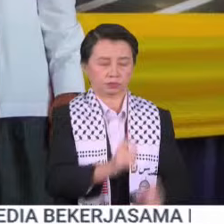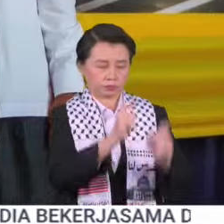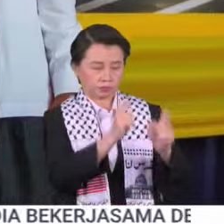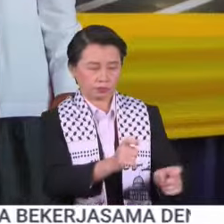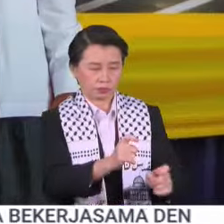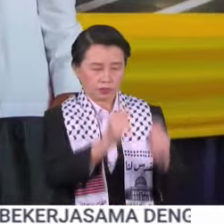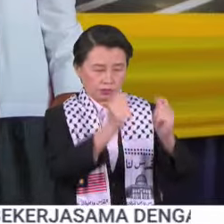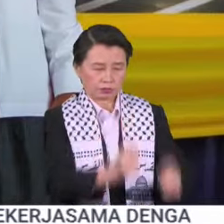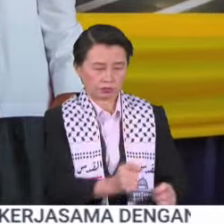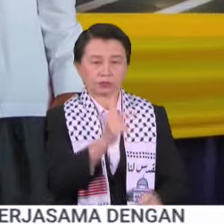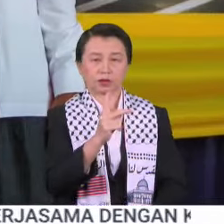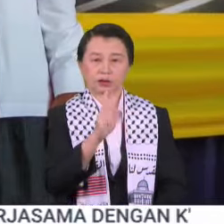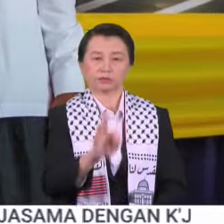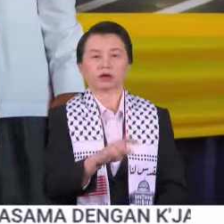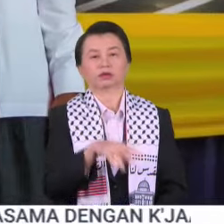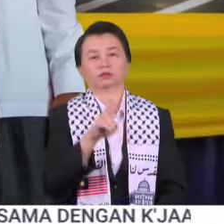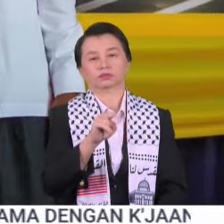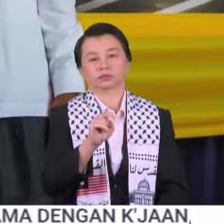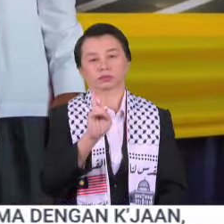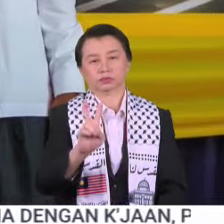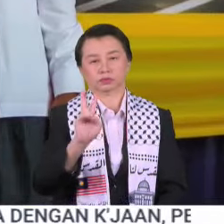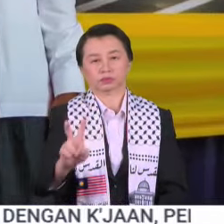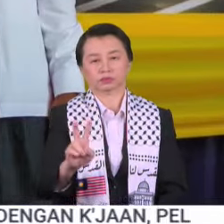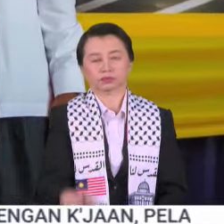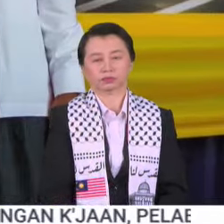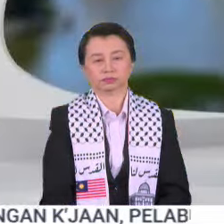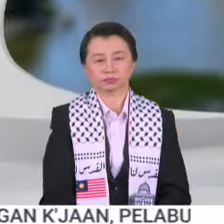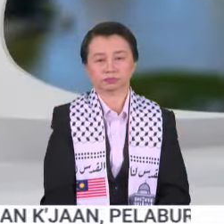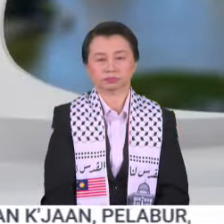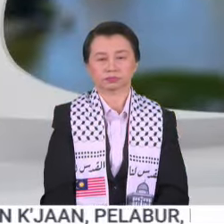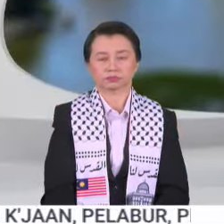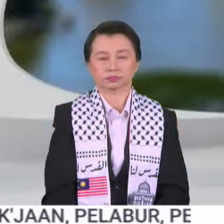Anugerah Tokoh KAFA 2022.